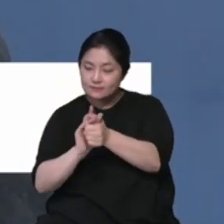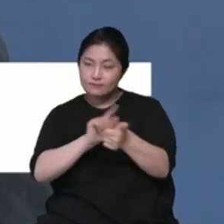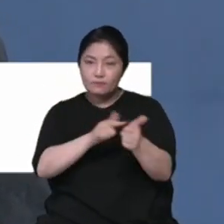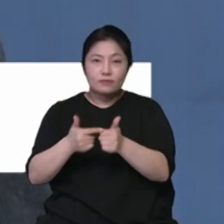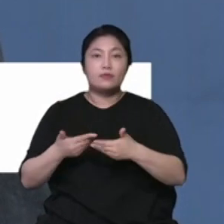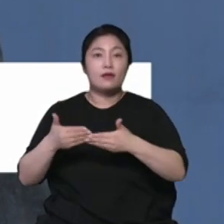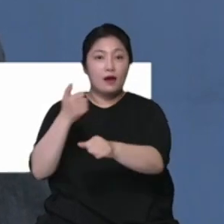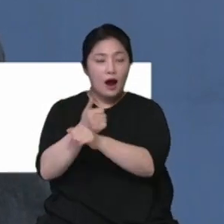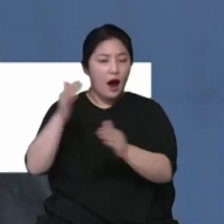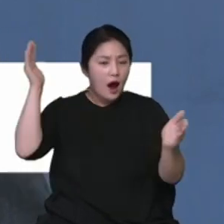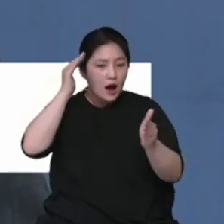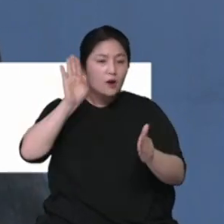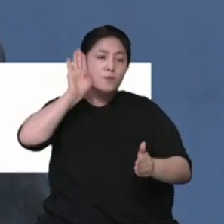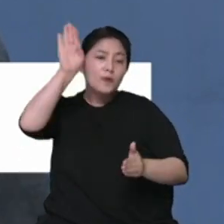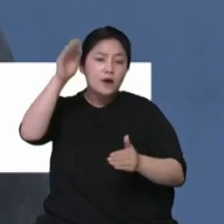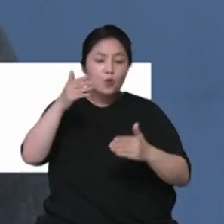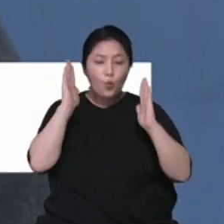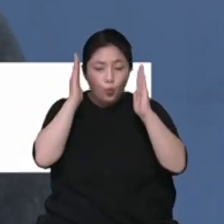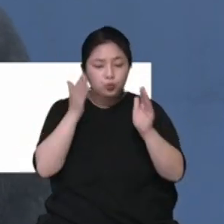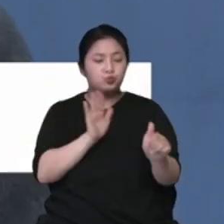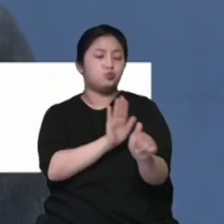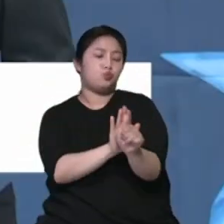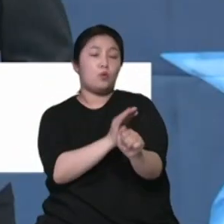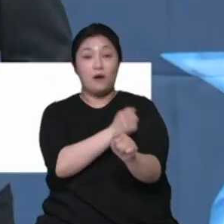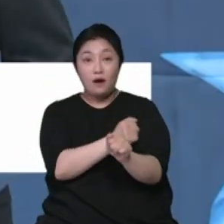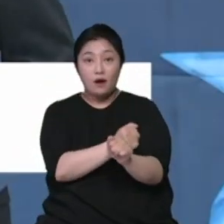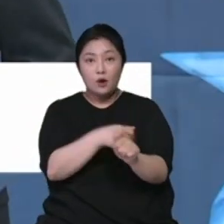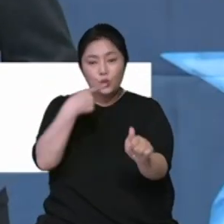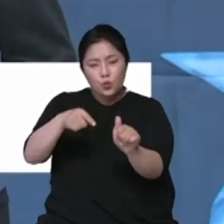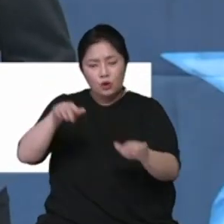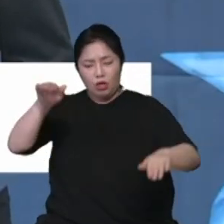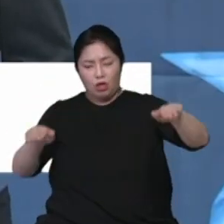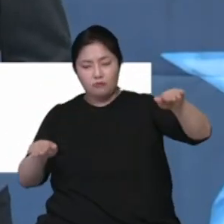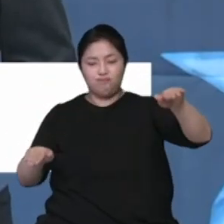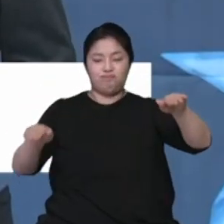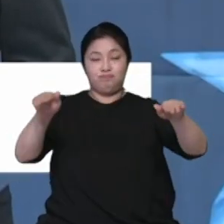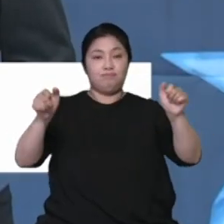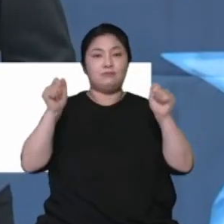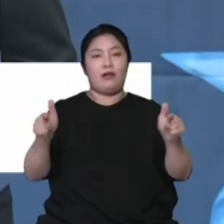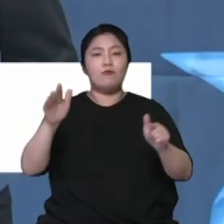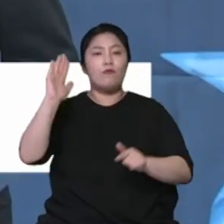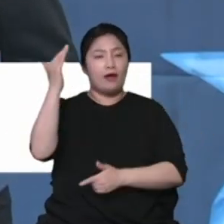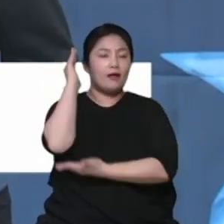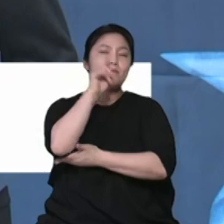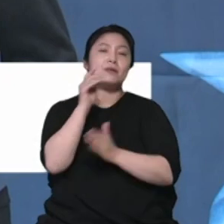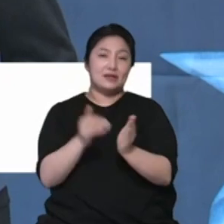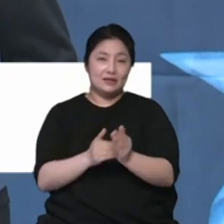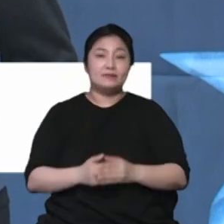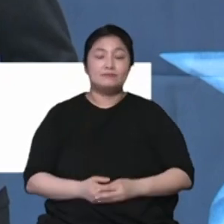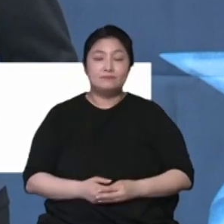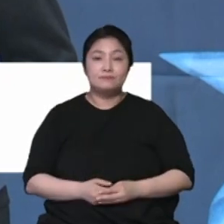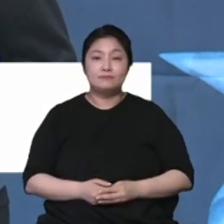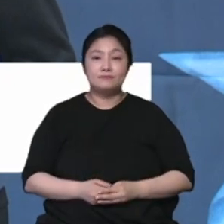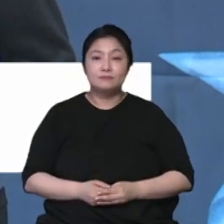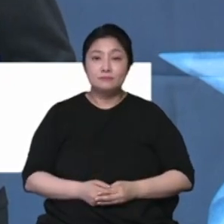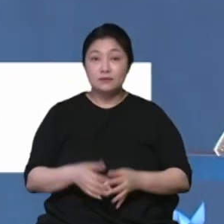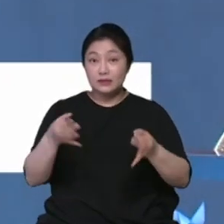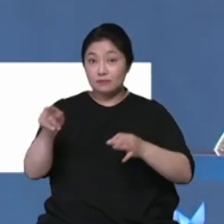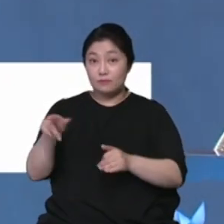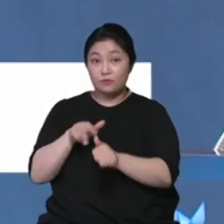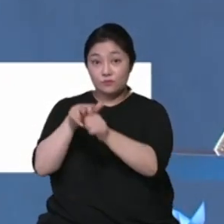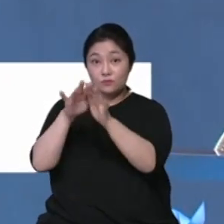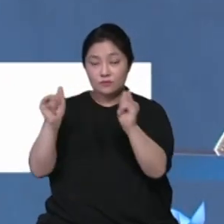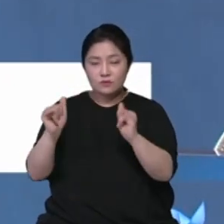통해 학생들의 진로 진학에 도움을 주고 교육 격차를 줄이는 계기가 될 수 있다고 기대했습니다. 김